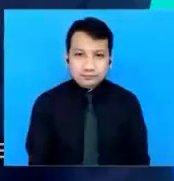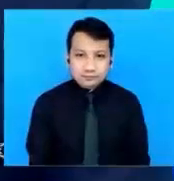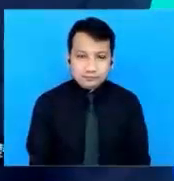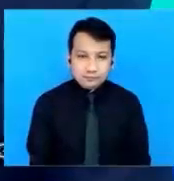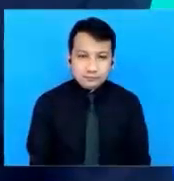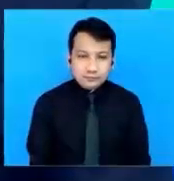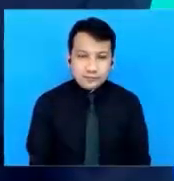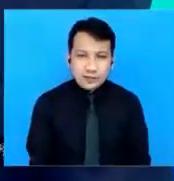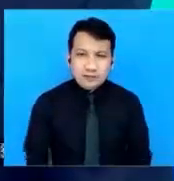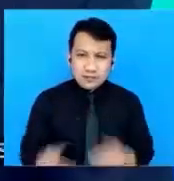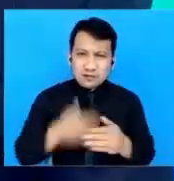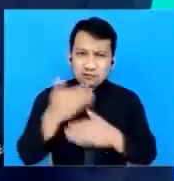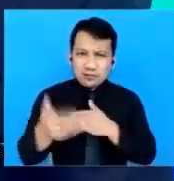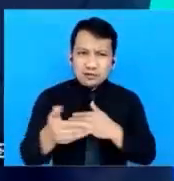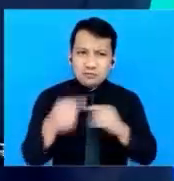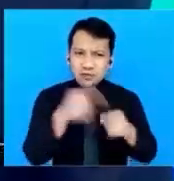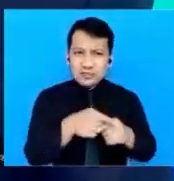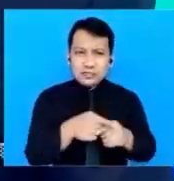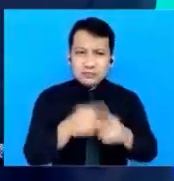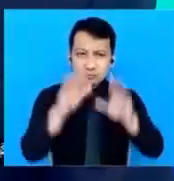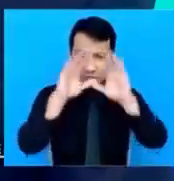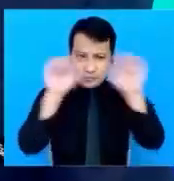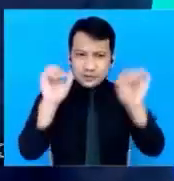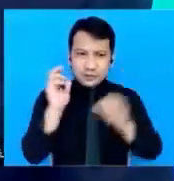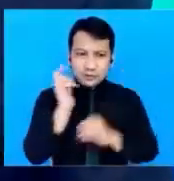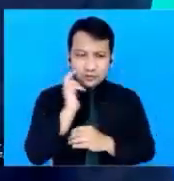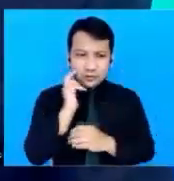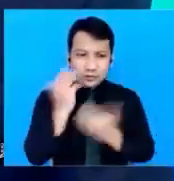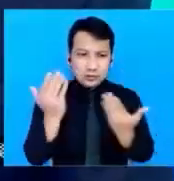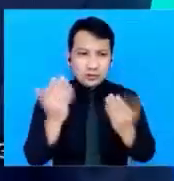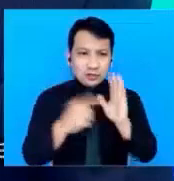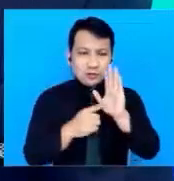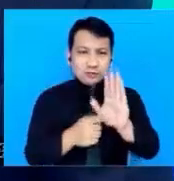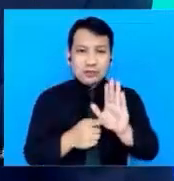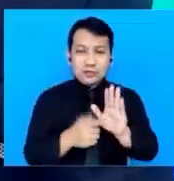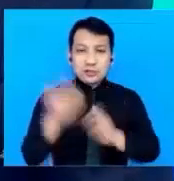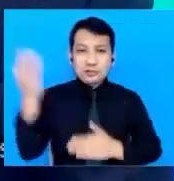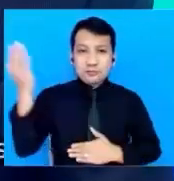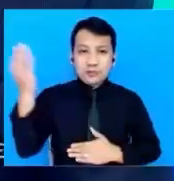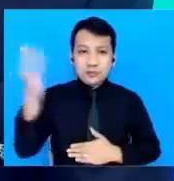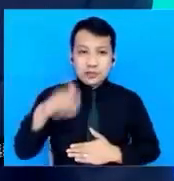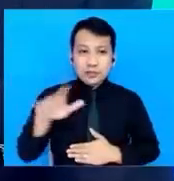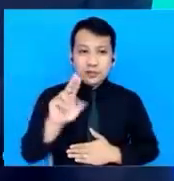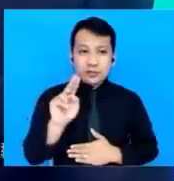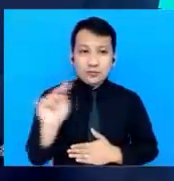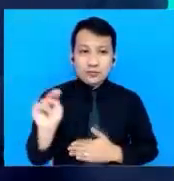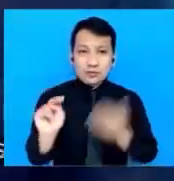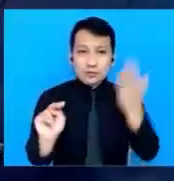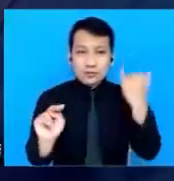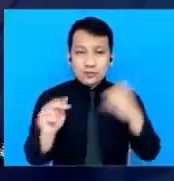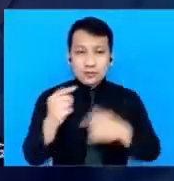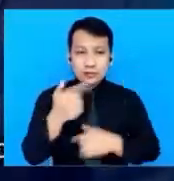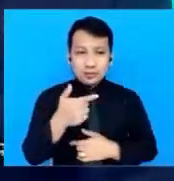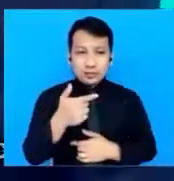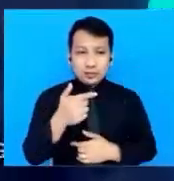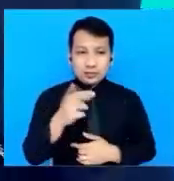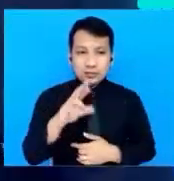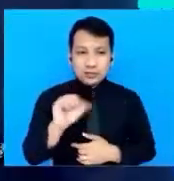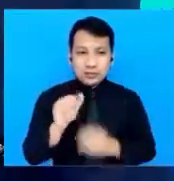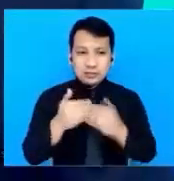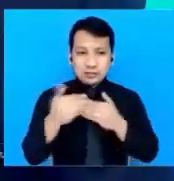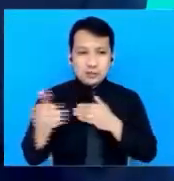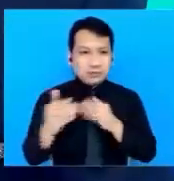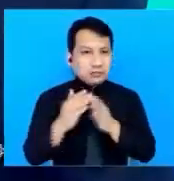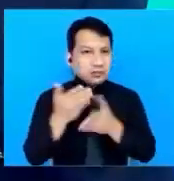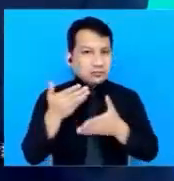Sunod-sunod na patutsada ang binitiwan ni Pangulong Duterte sa talumpati niya sa United Nations General Assembly mula sa hindi raw patas